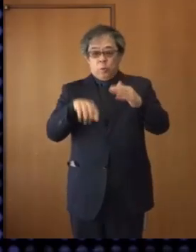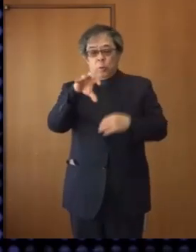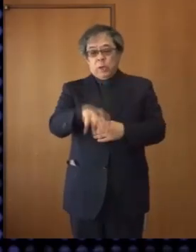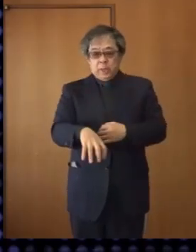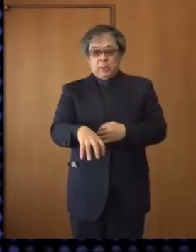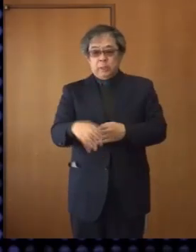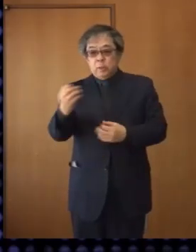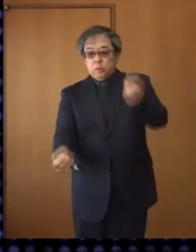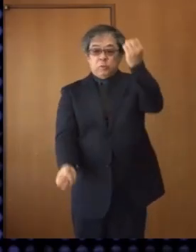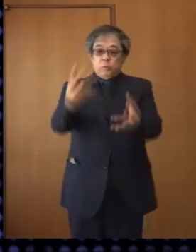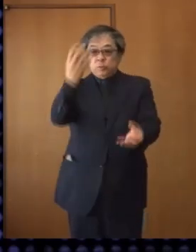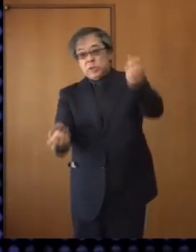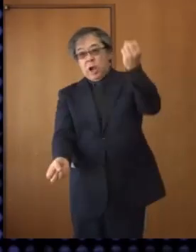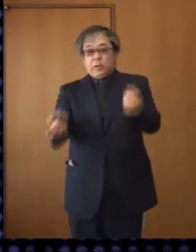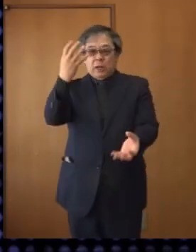輝きました。